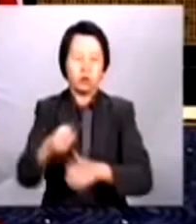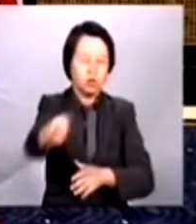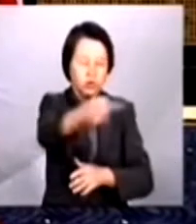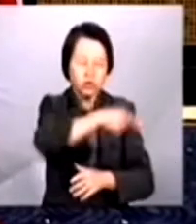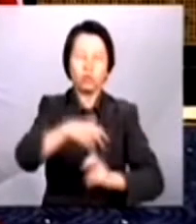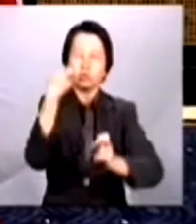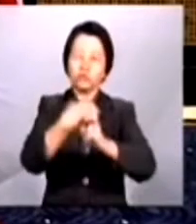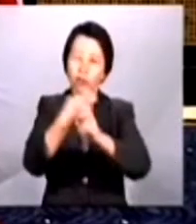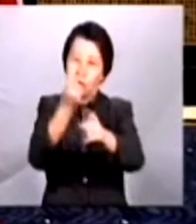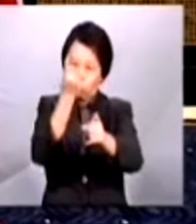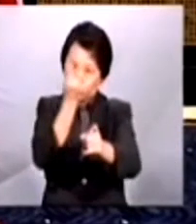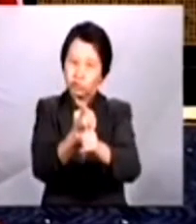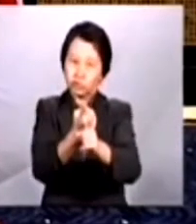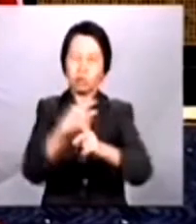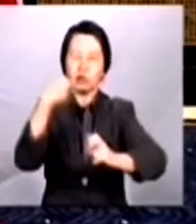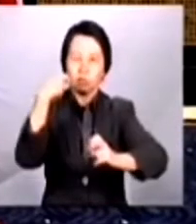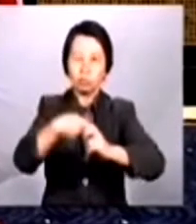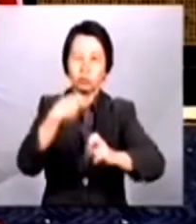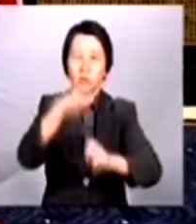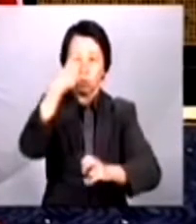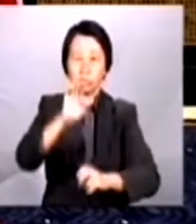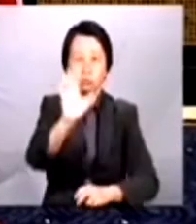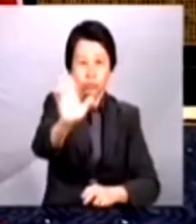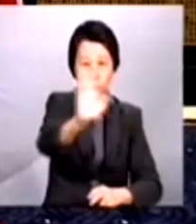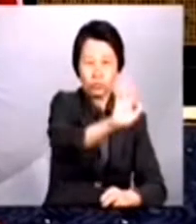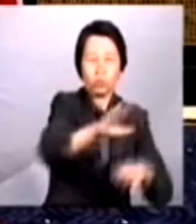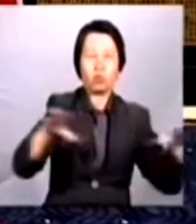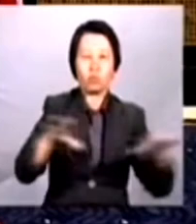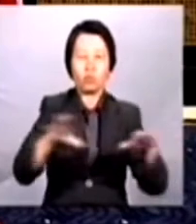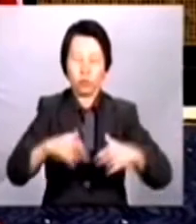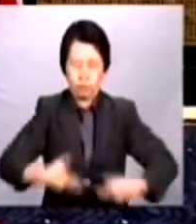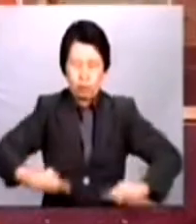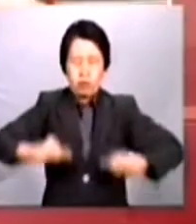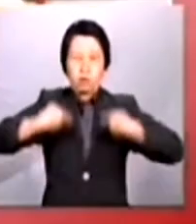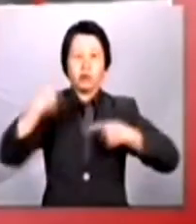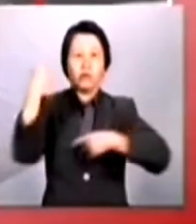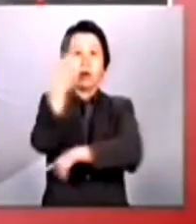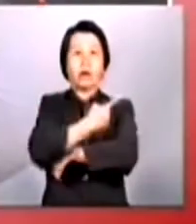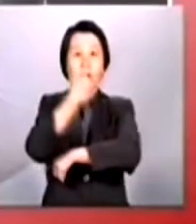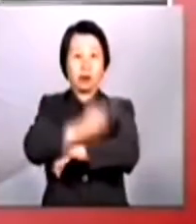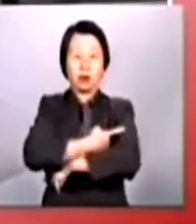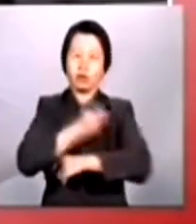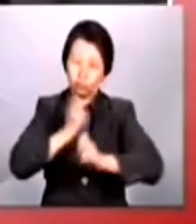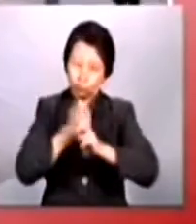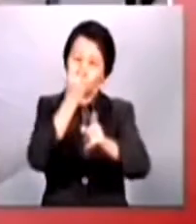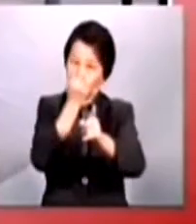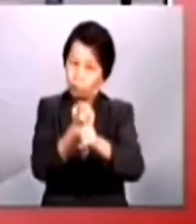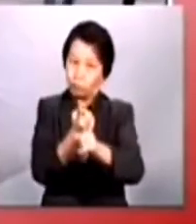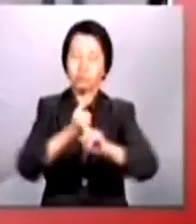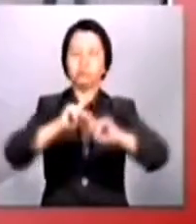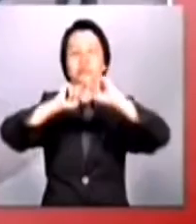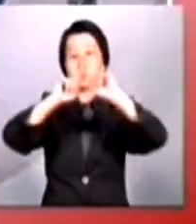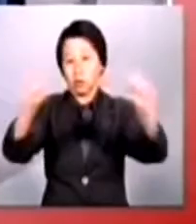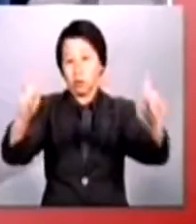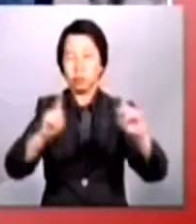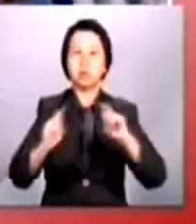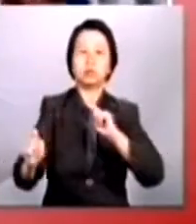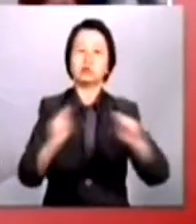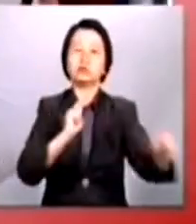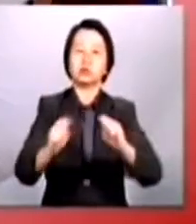kesulitan kesukaran untuk saudari-saudari menjalani kehidupan seharian namun